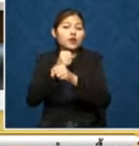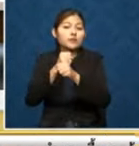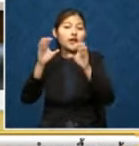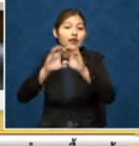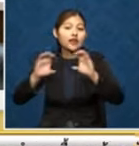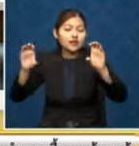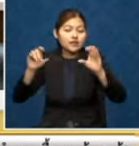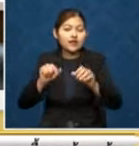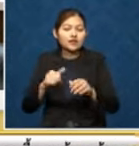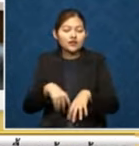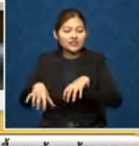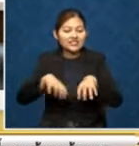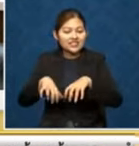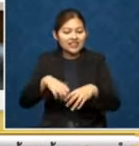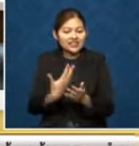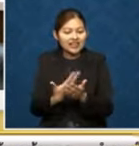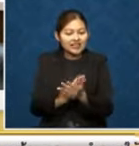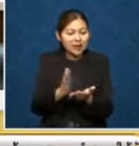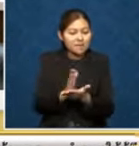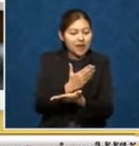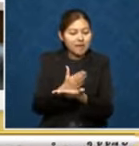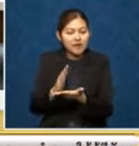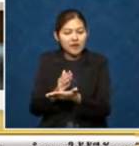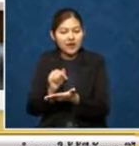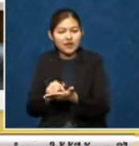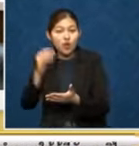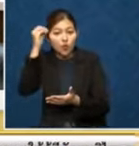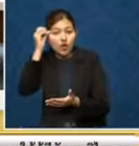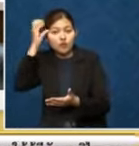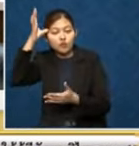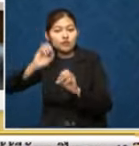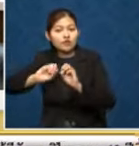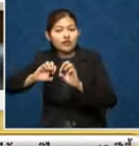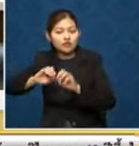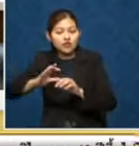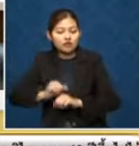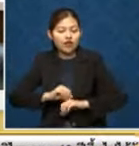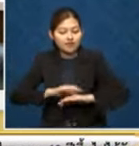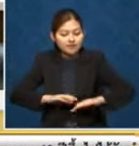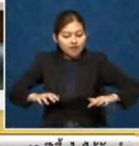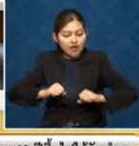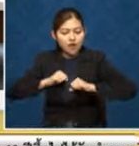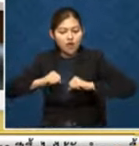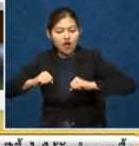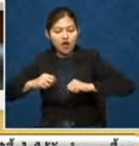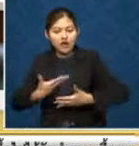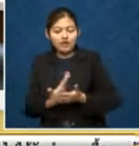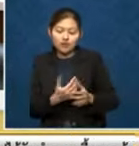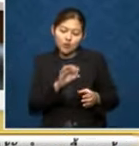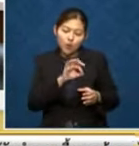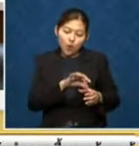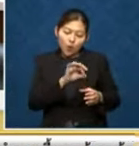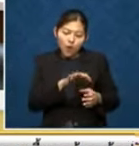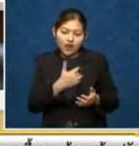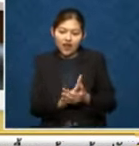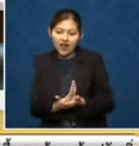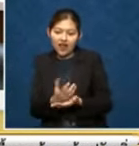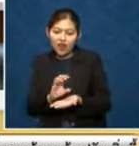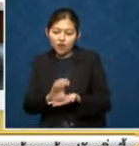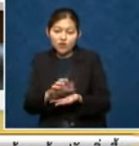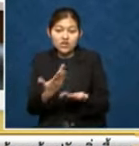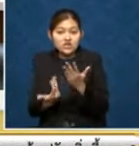การวางแผนและบริหารการเงินที่ควรจะให้ทั้งความรู้ให้กับทุกๆวัยไม่ว่าจะเป็นเรื่องการออมการลงทุนไปจนถึงการ